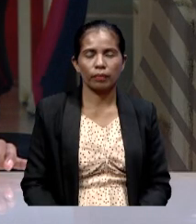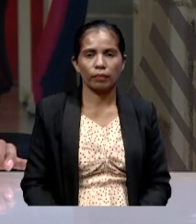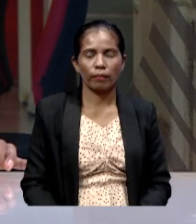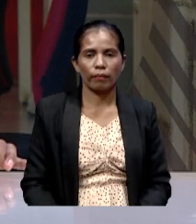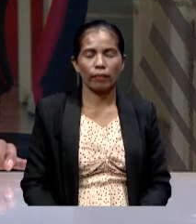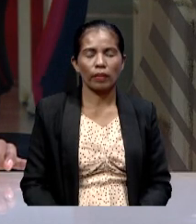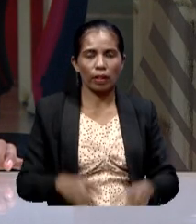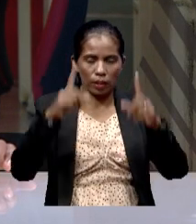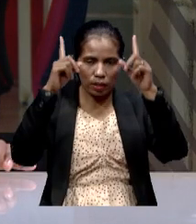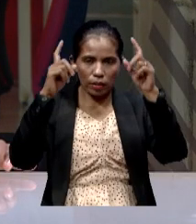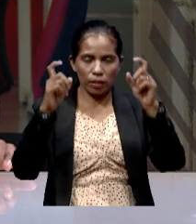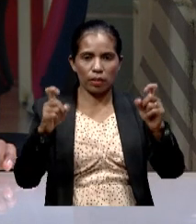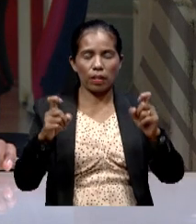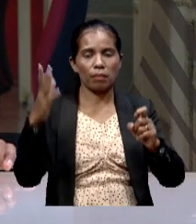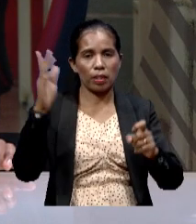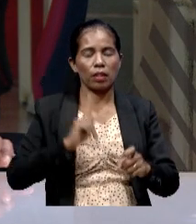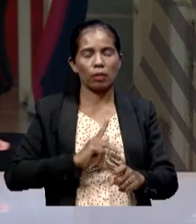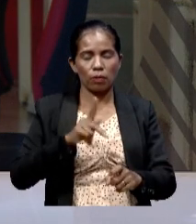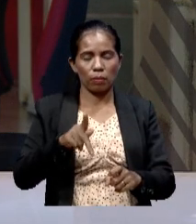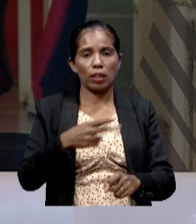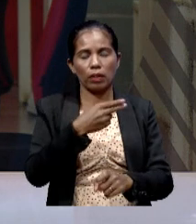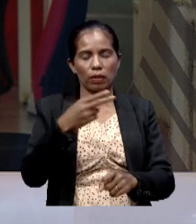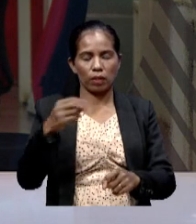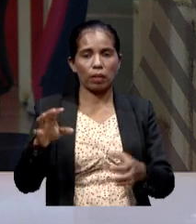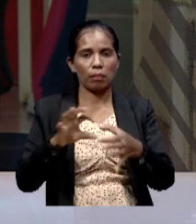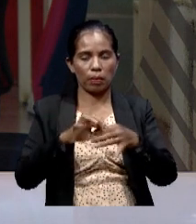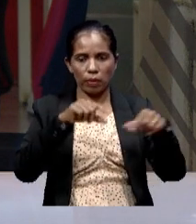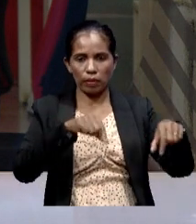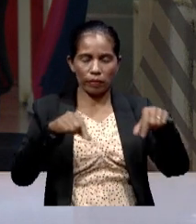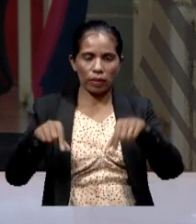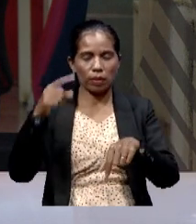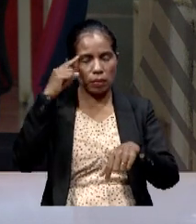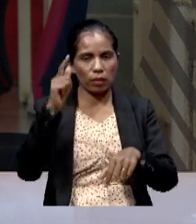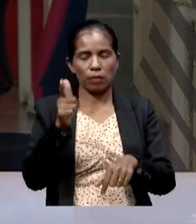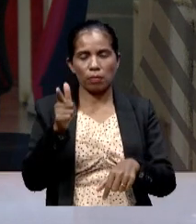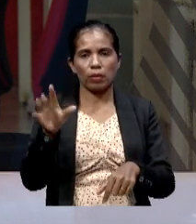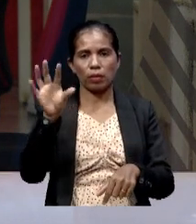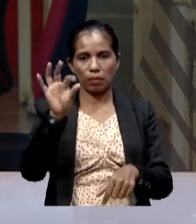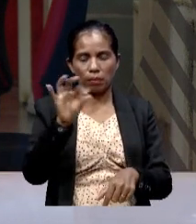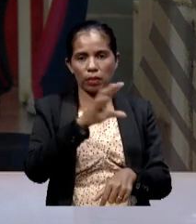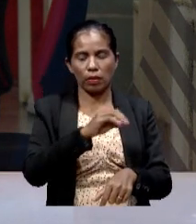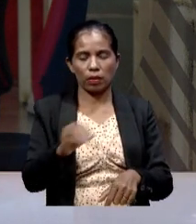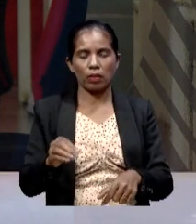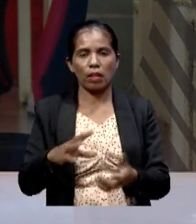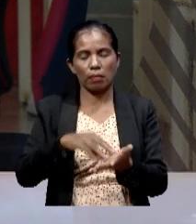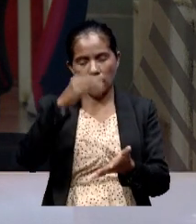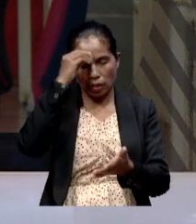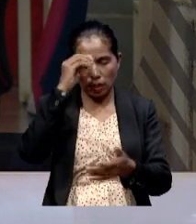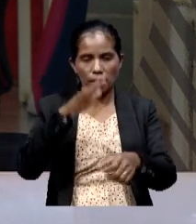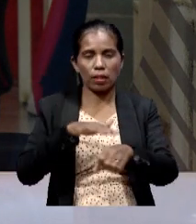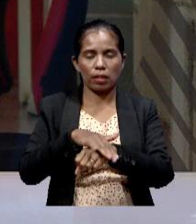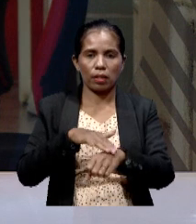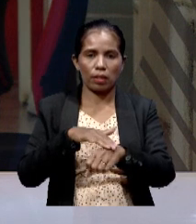Homolog tu rezame equivalência ia kupa Indonesia, membro deficiência matang nang rua nulo resensia tu curso liang